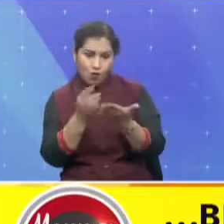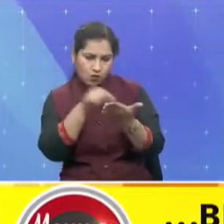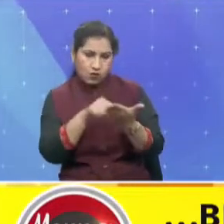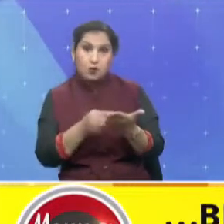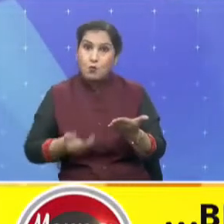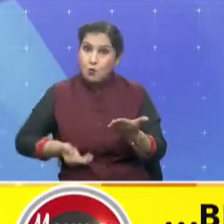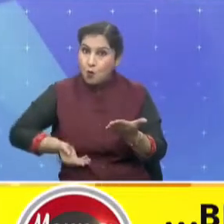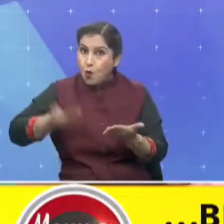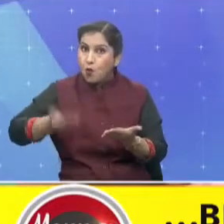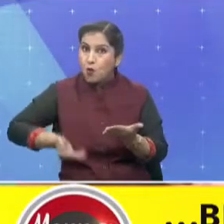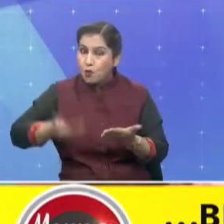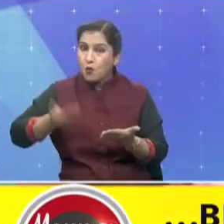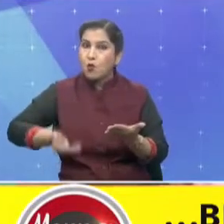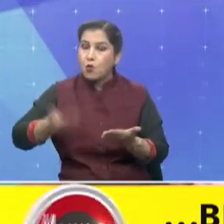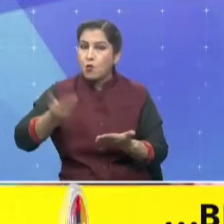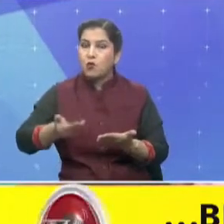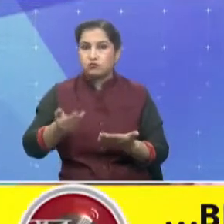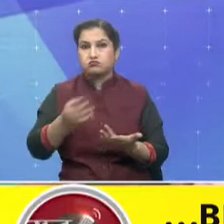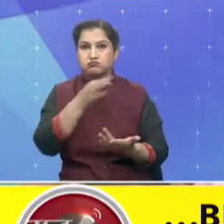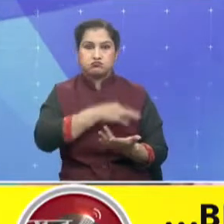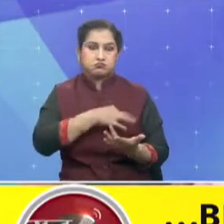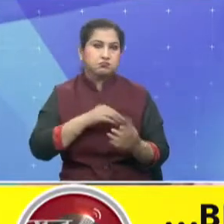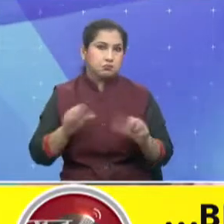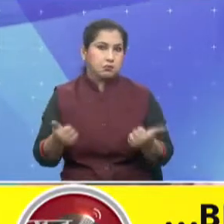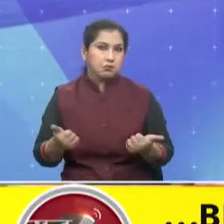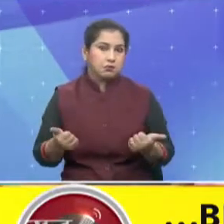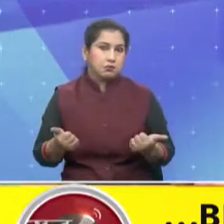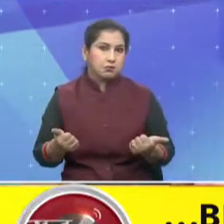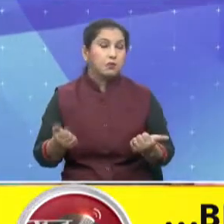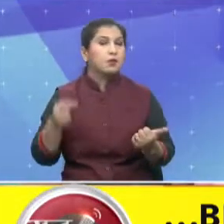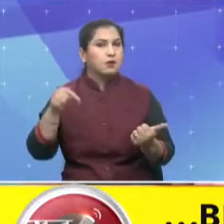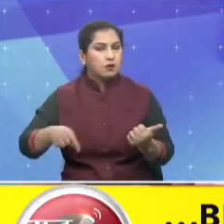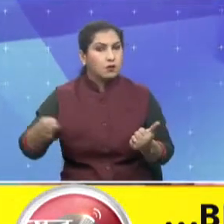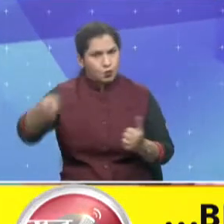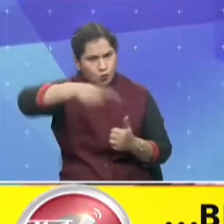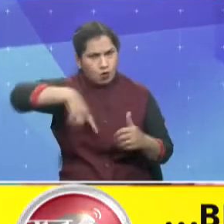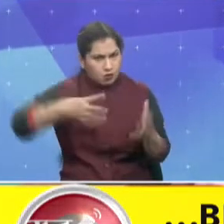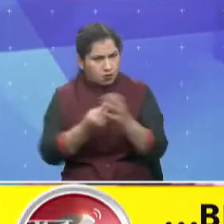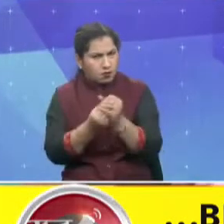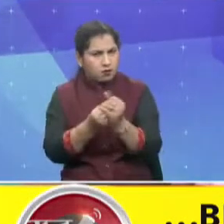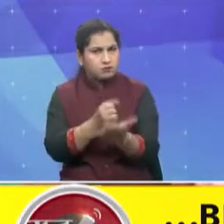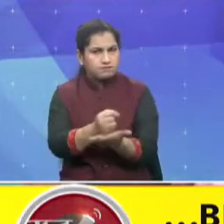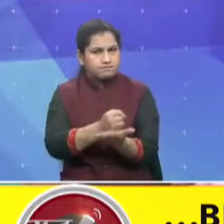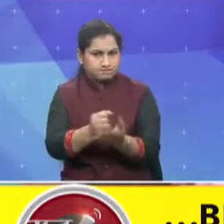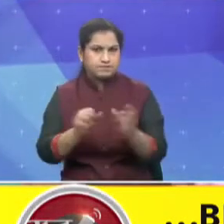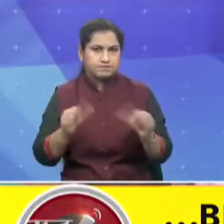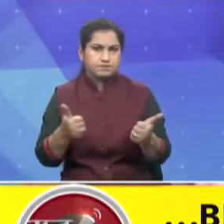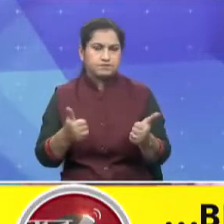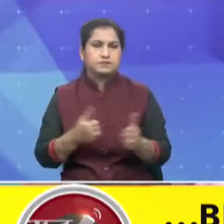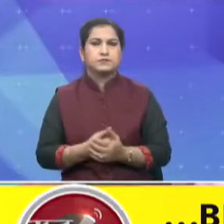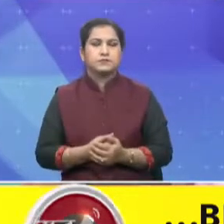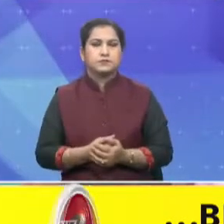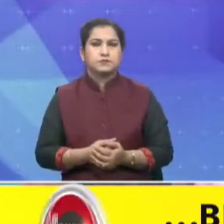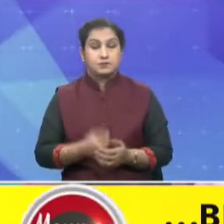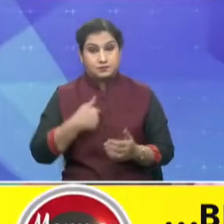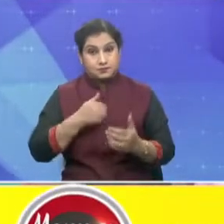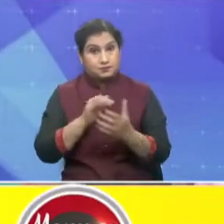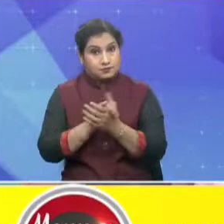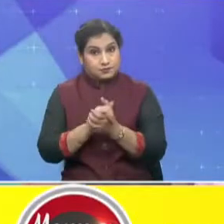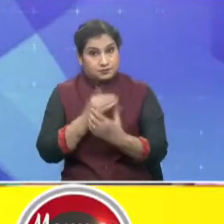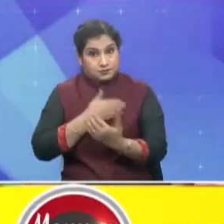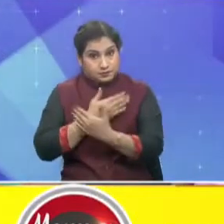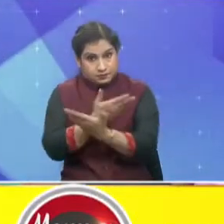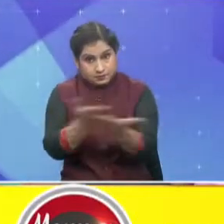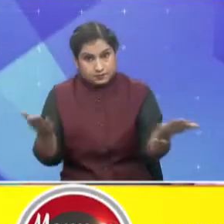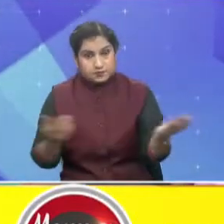अधिक से अधिक पॉपुलर बने, इसके लिए भी हमें मिलकर प्रयास करना होगा। मेरे प्यारे